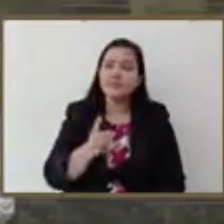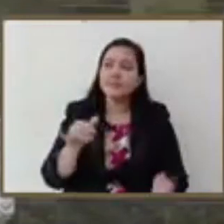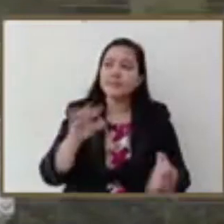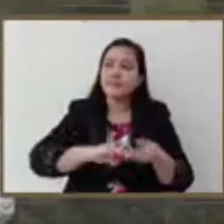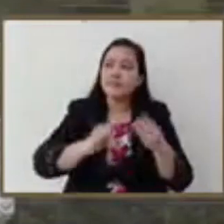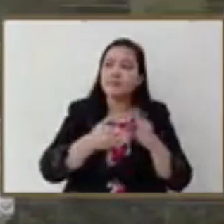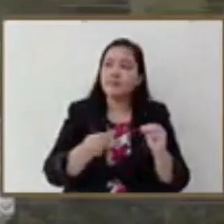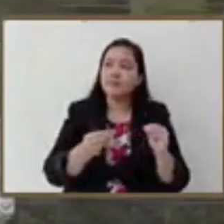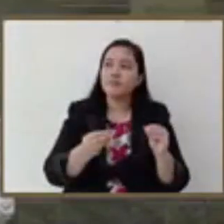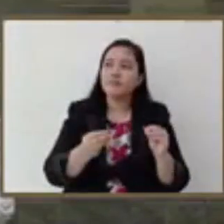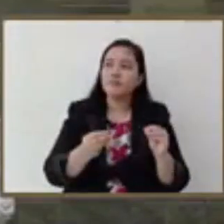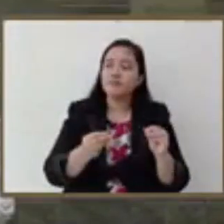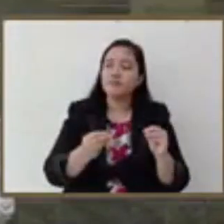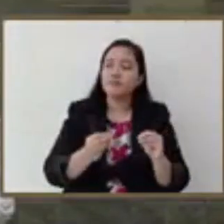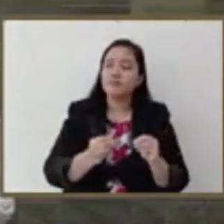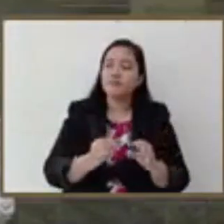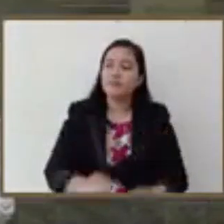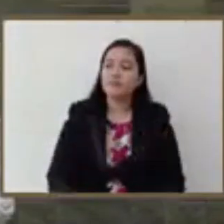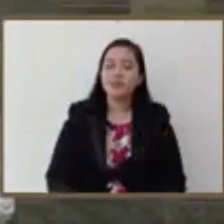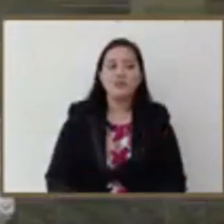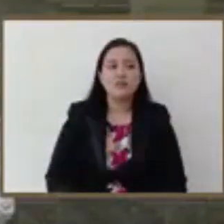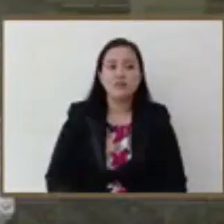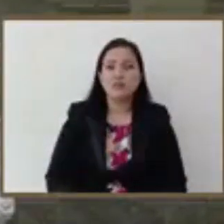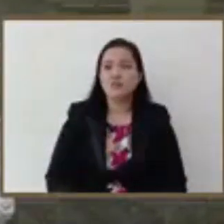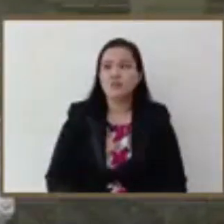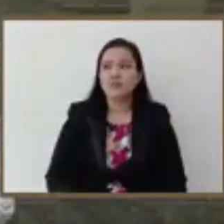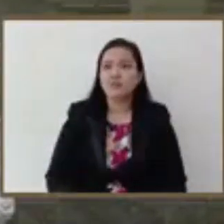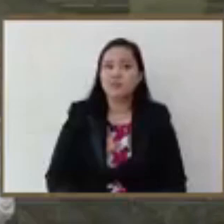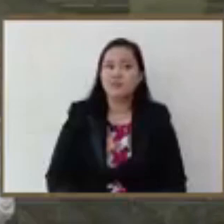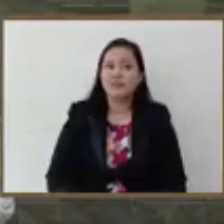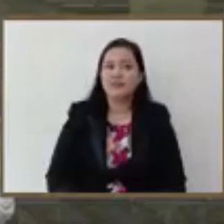you know, doon kami nakatira actually